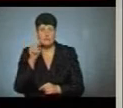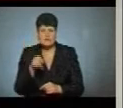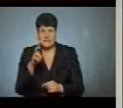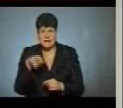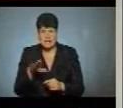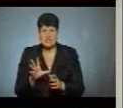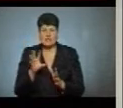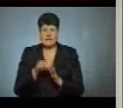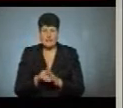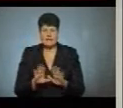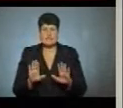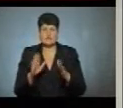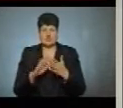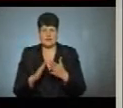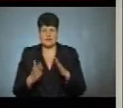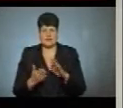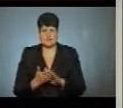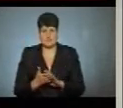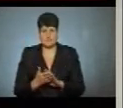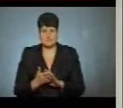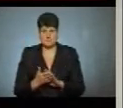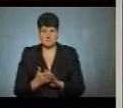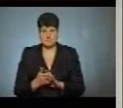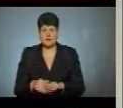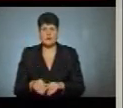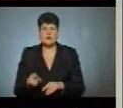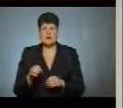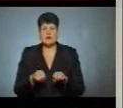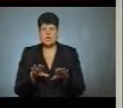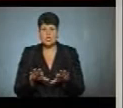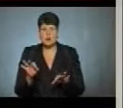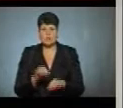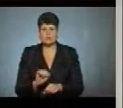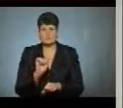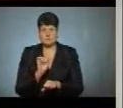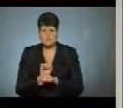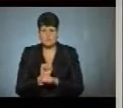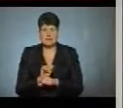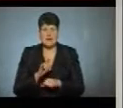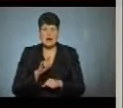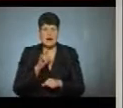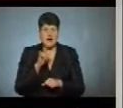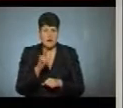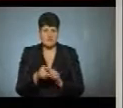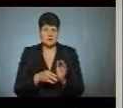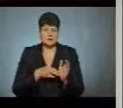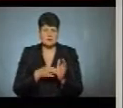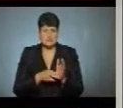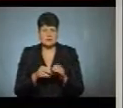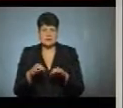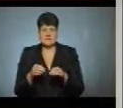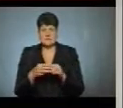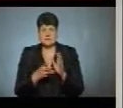країні ввели надзвичайний стан, повідомив Ігор Петрик. Нагадаю, рішення про зупинити авіа- та автозалізничний транспорт з